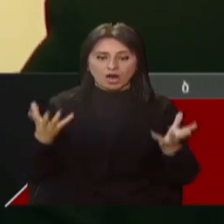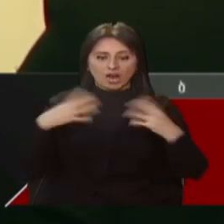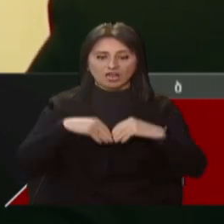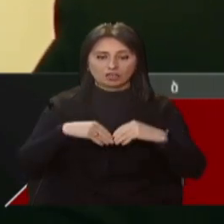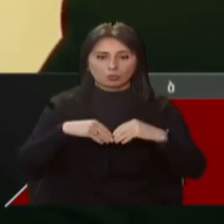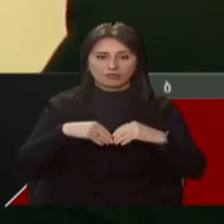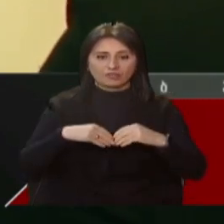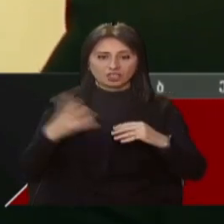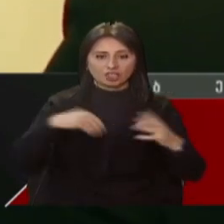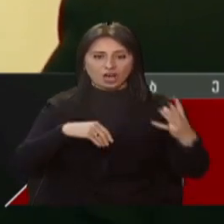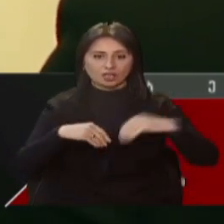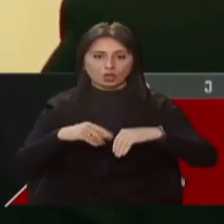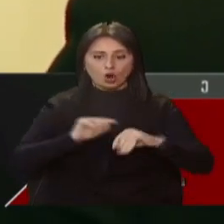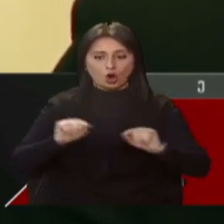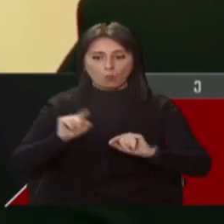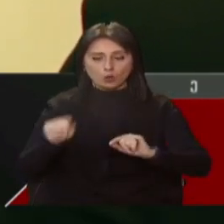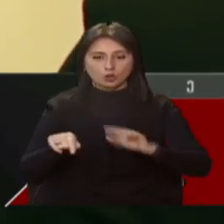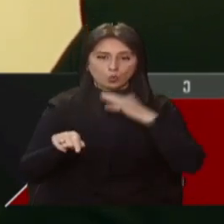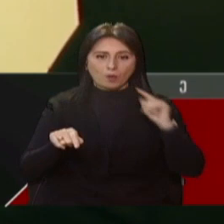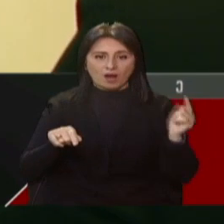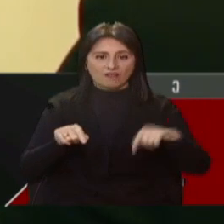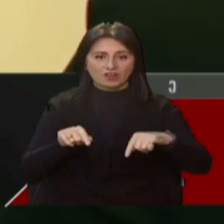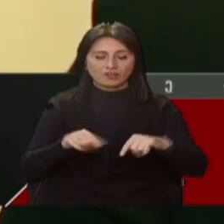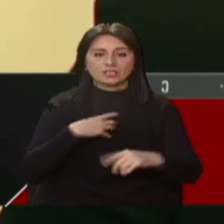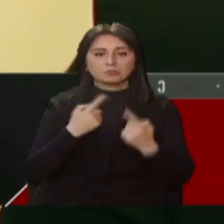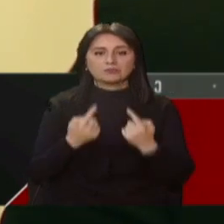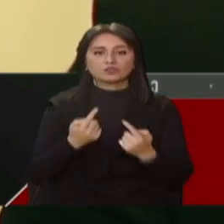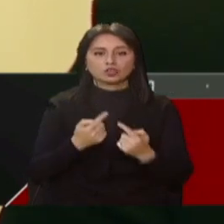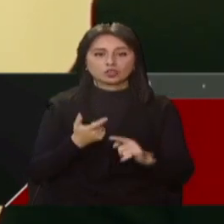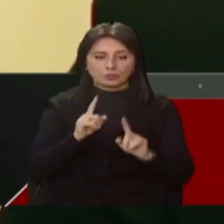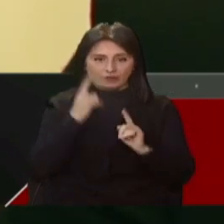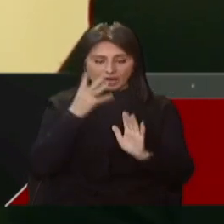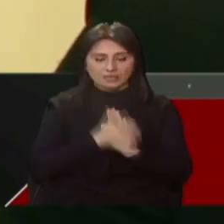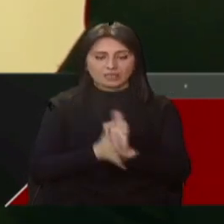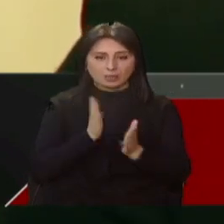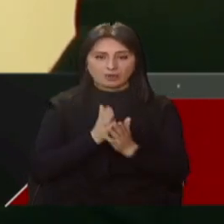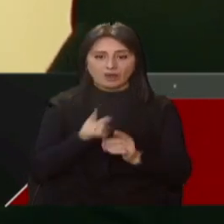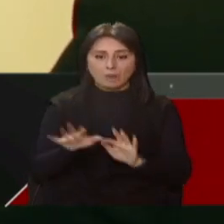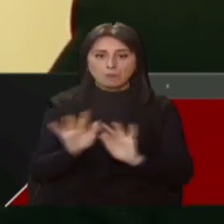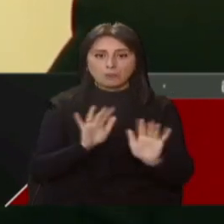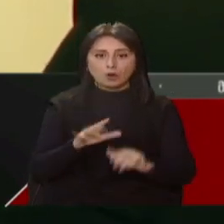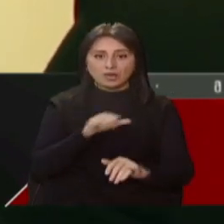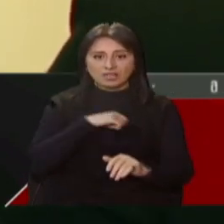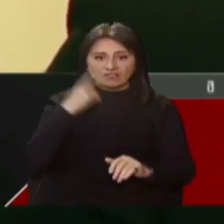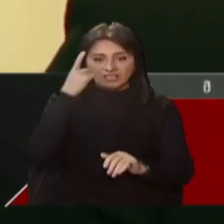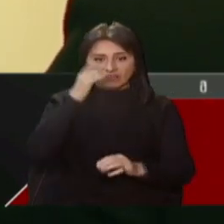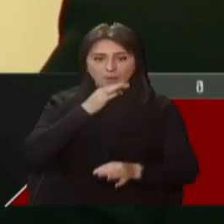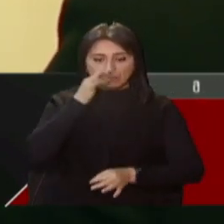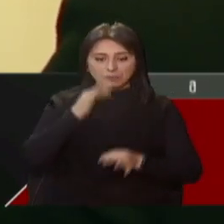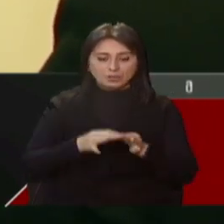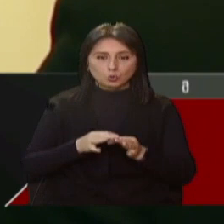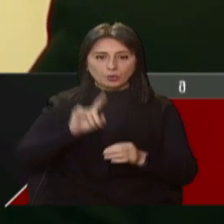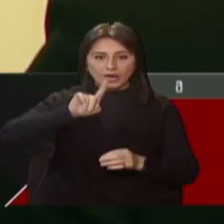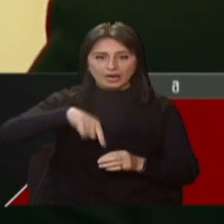ერთობლივად ჩართულობით ოპოზიციის და უმრავლესობის მხრიდან. მნიშვნელოვანი არის და გასაგებიც არის და ამ პროცესში თავისთავად